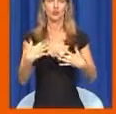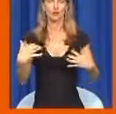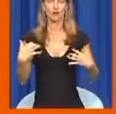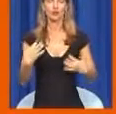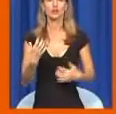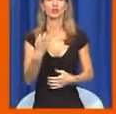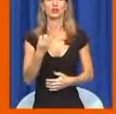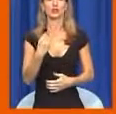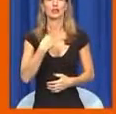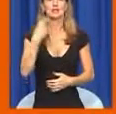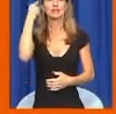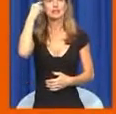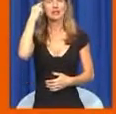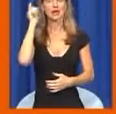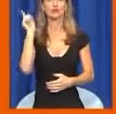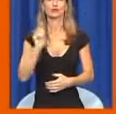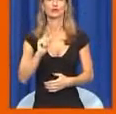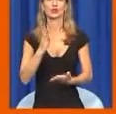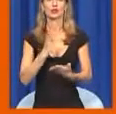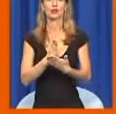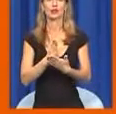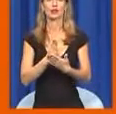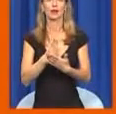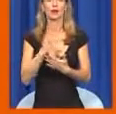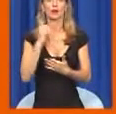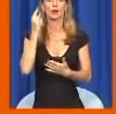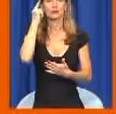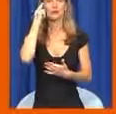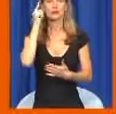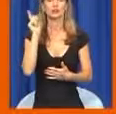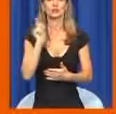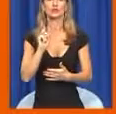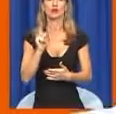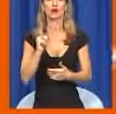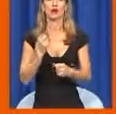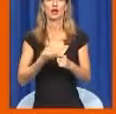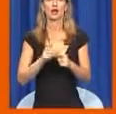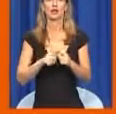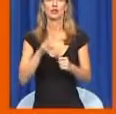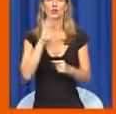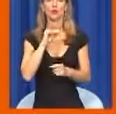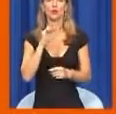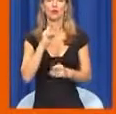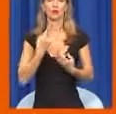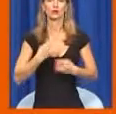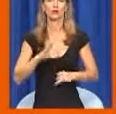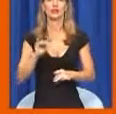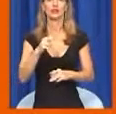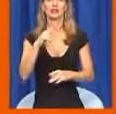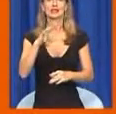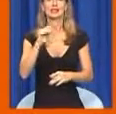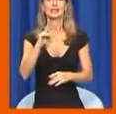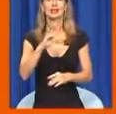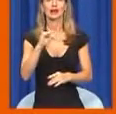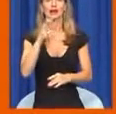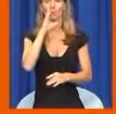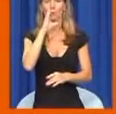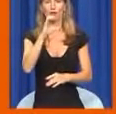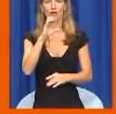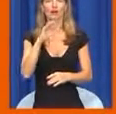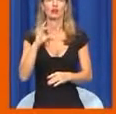Угу. Ще я знаю, що є версія, що ці собаки походять від диких вовків, та босерон відноситься к